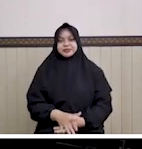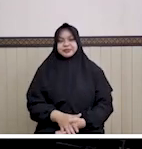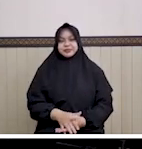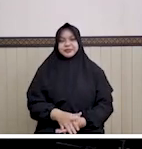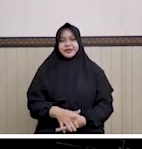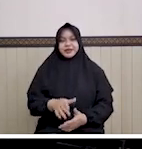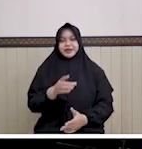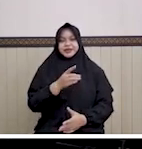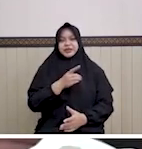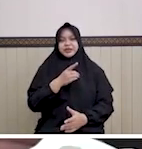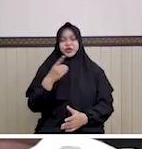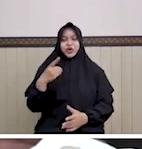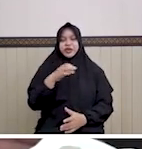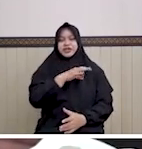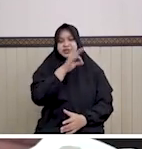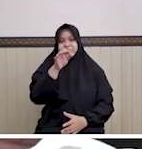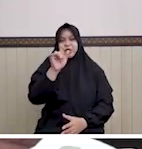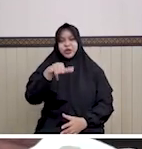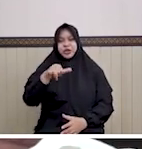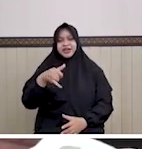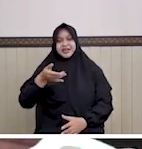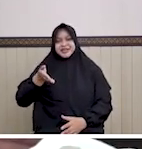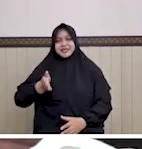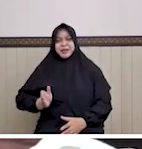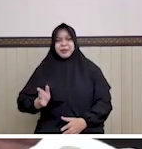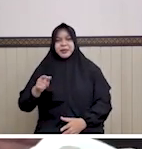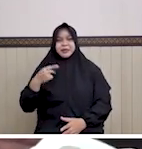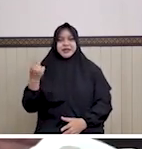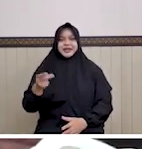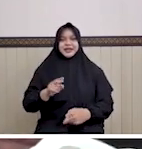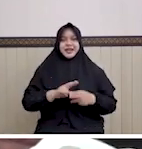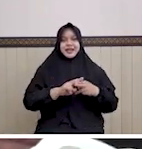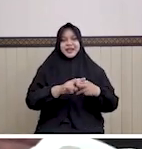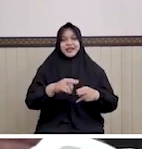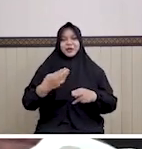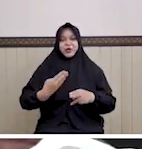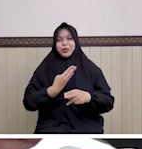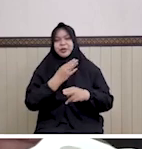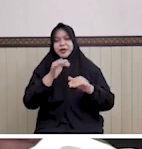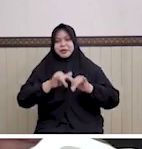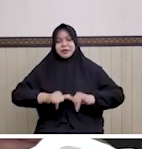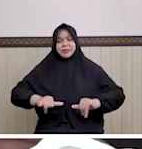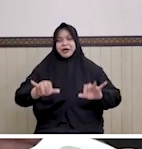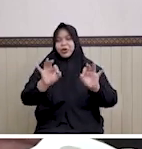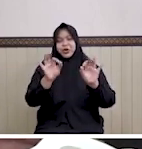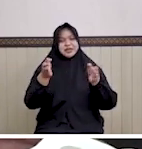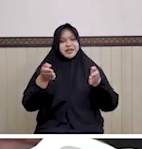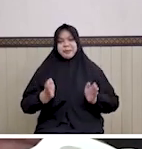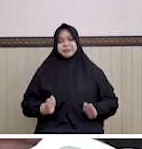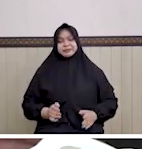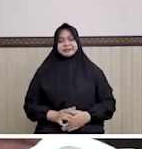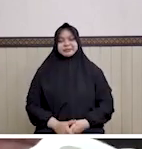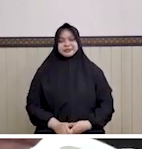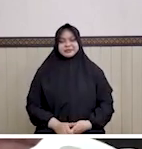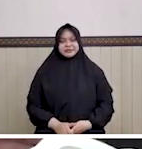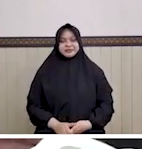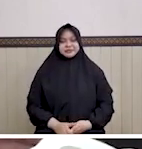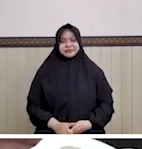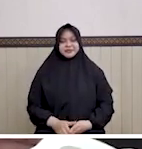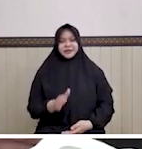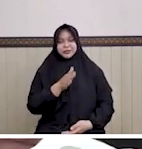Satria seperti ini oh ya kita siapkan nanti kita antar korbannya bareng-bareng Pak Ya siap pirang itu